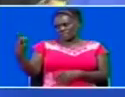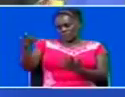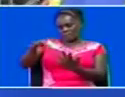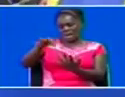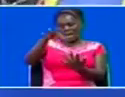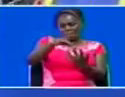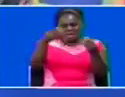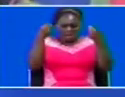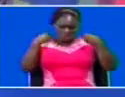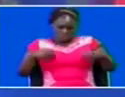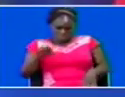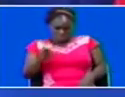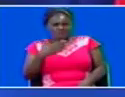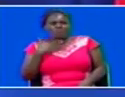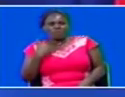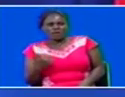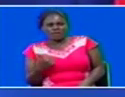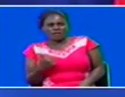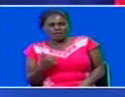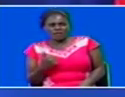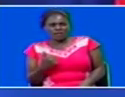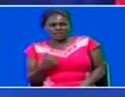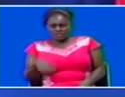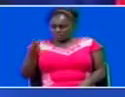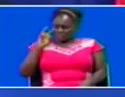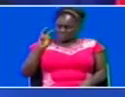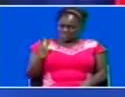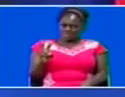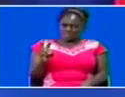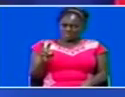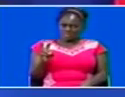nguo anazozipenda. A small token ambaye tuliona ni